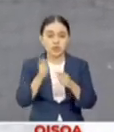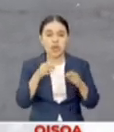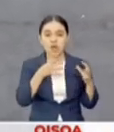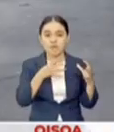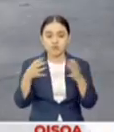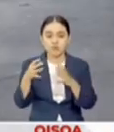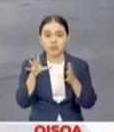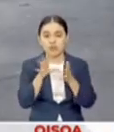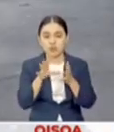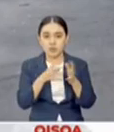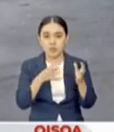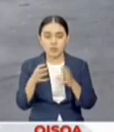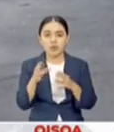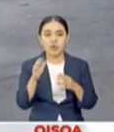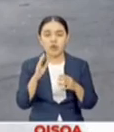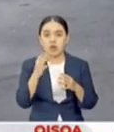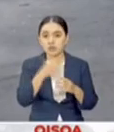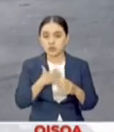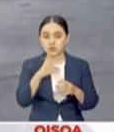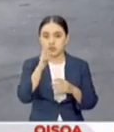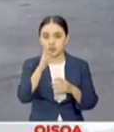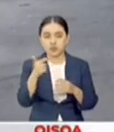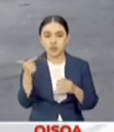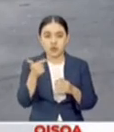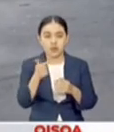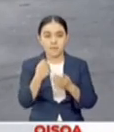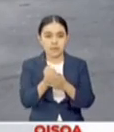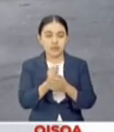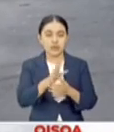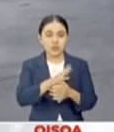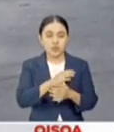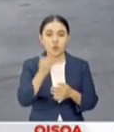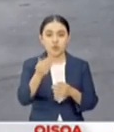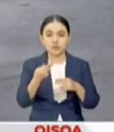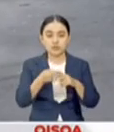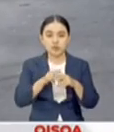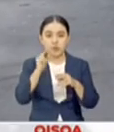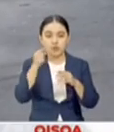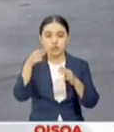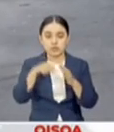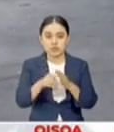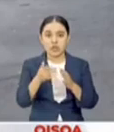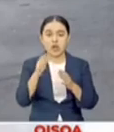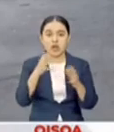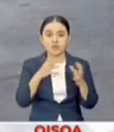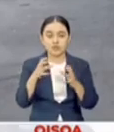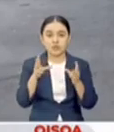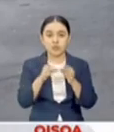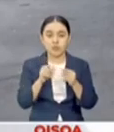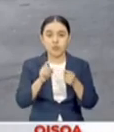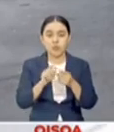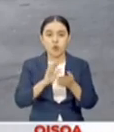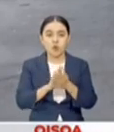avtobus, elektrobuslarimizda asosan 3 yillik o'zini kafolat muddatlari belgilangan bo'lib, o'sha muddat ichida avtobuslar bilan bo'ladigan biron